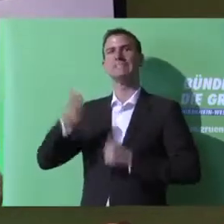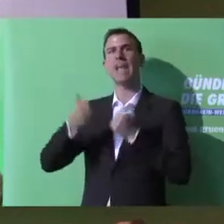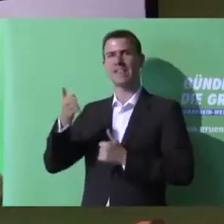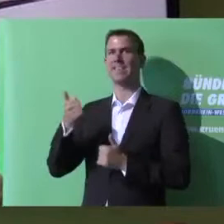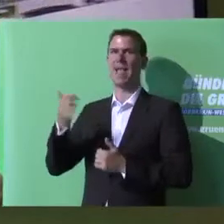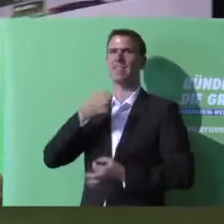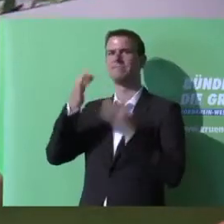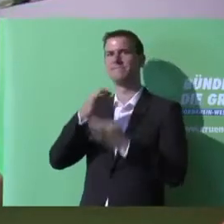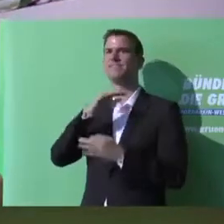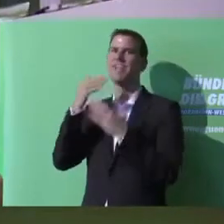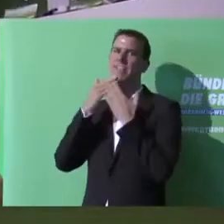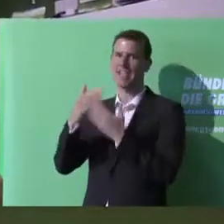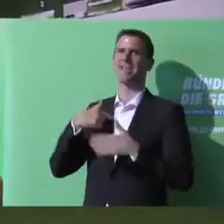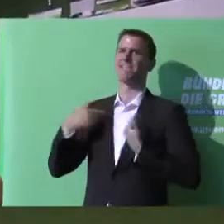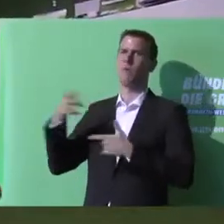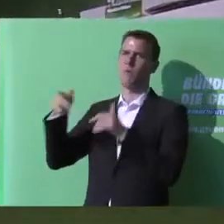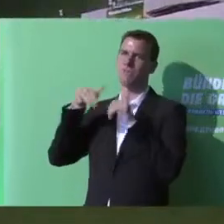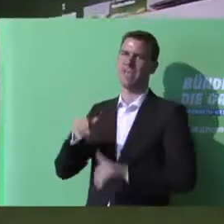uns.